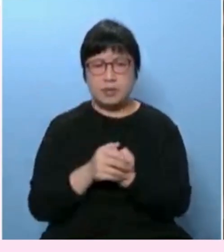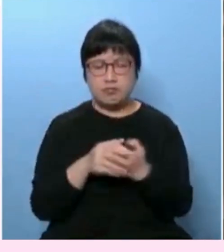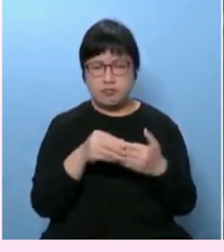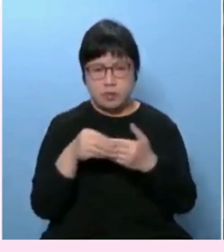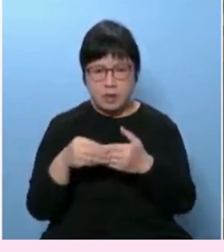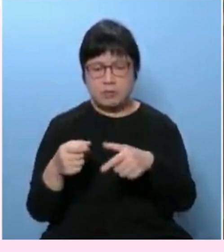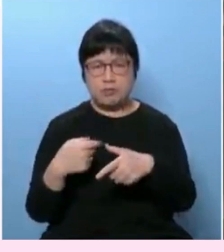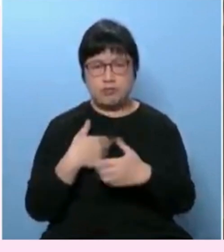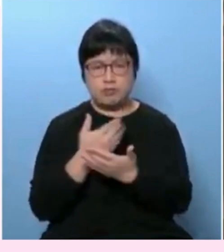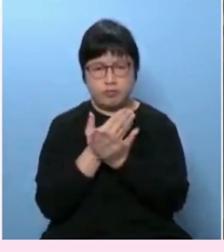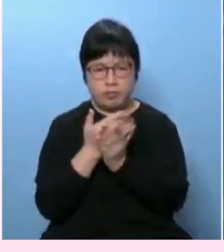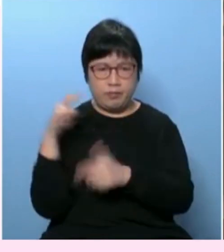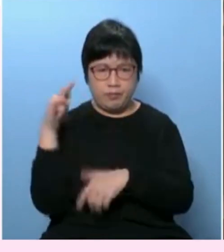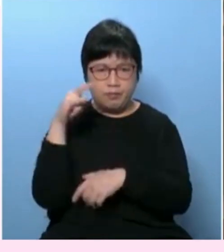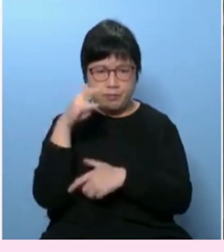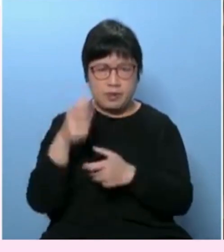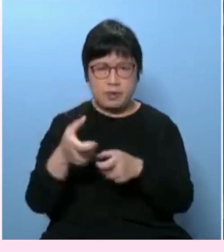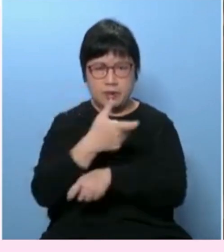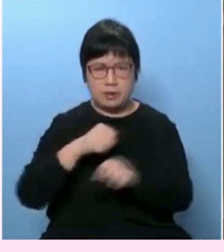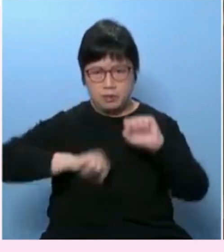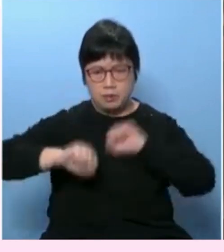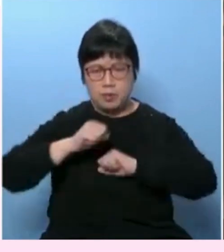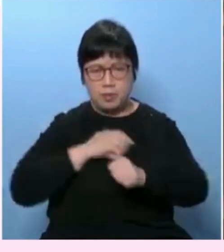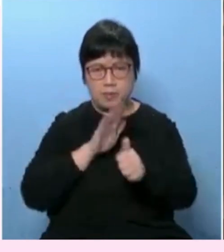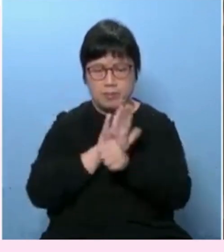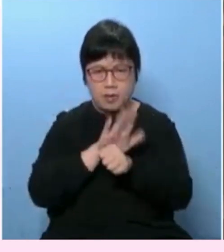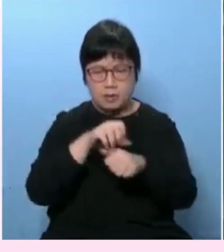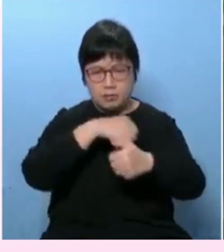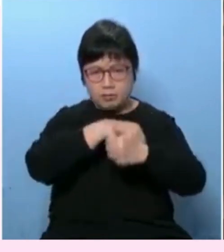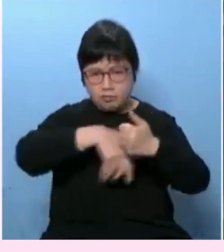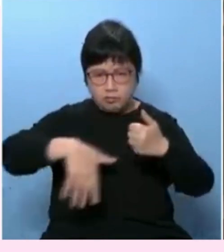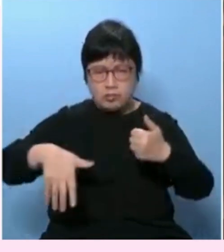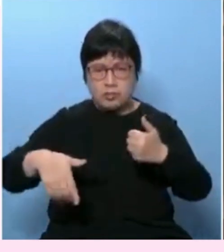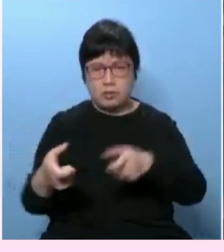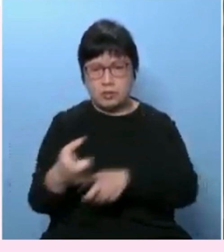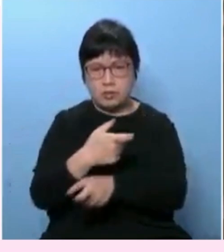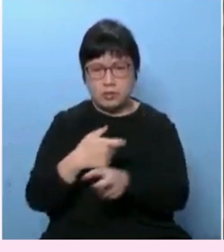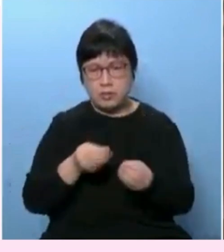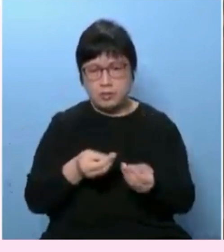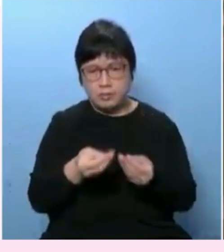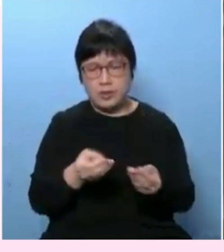小小的經濟活動，扶持了不少的下游企業，同時是提供了就業機